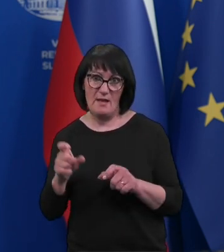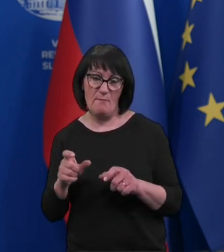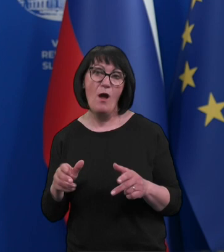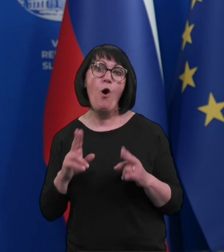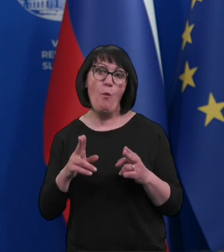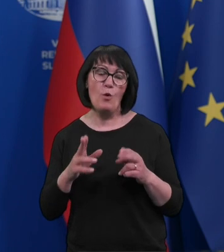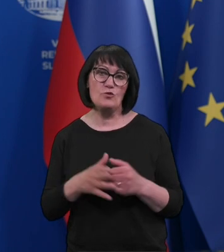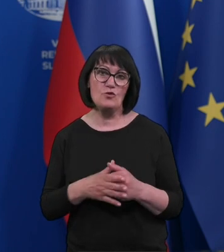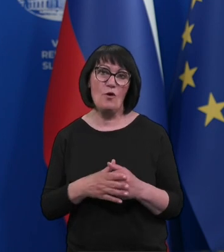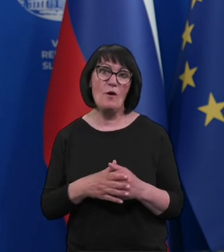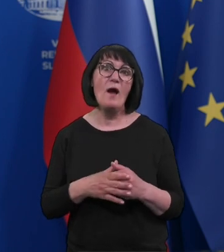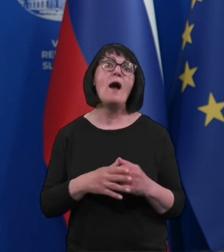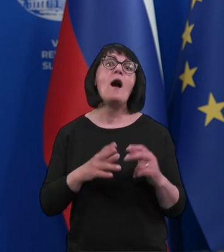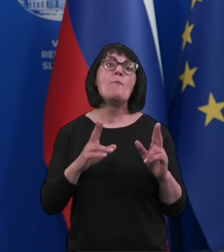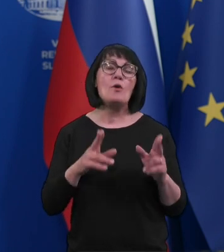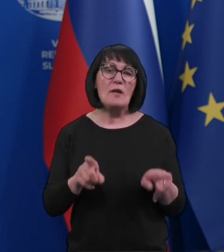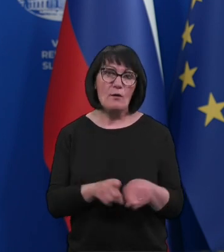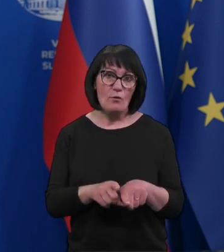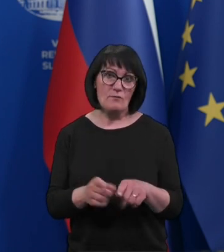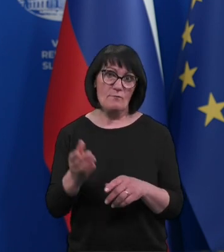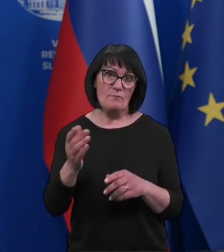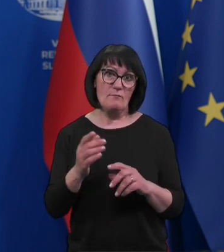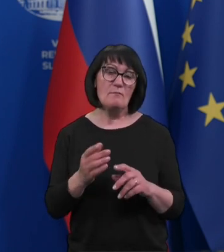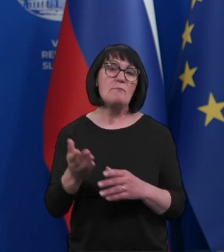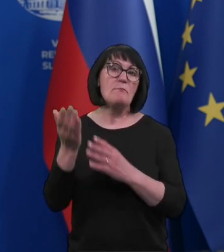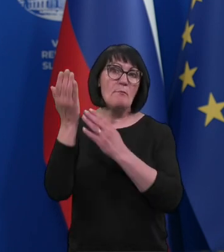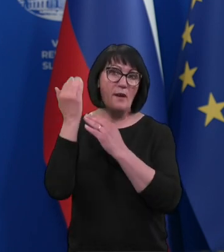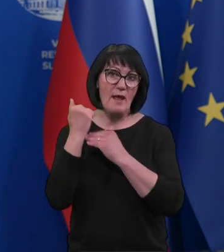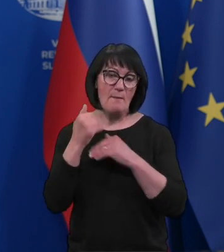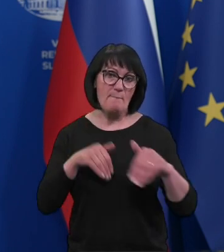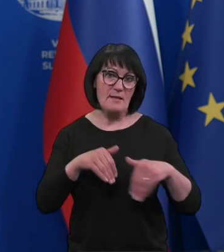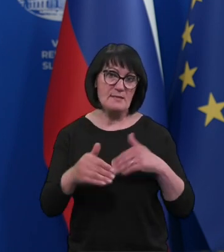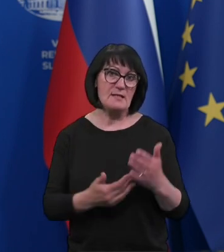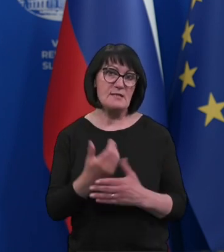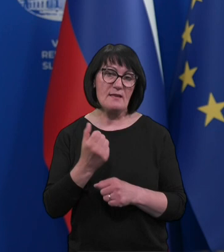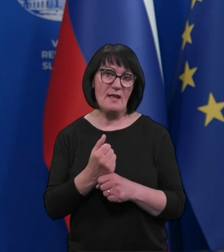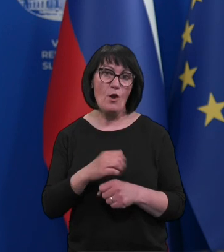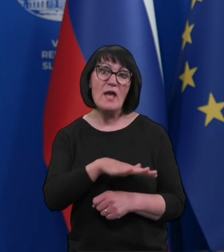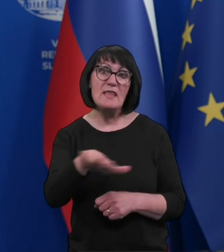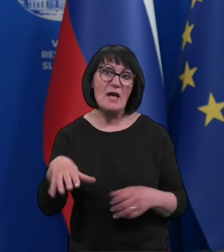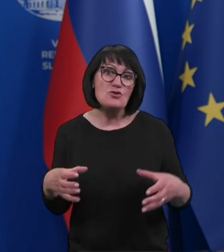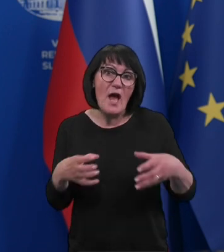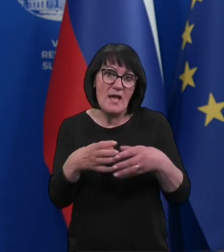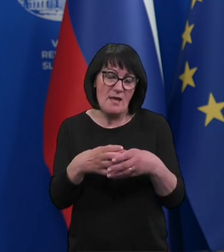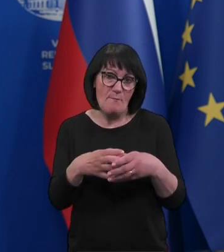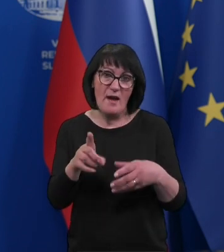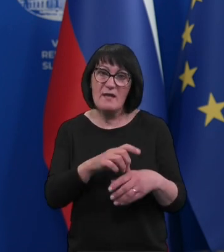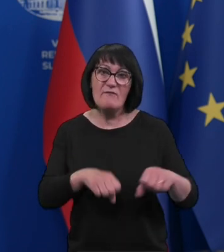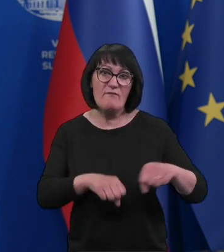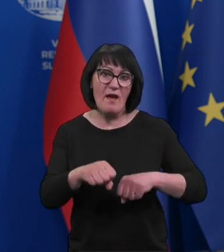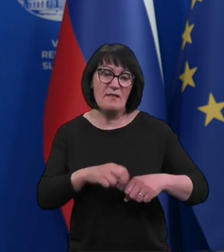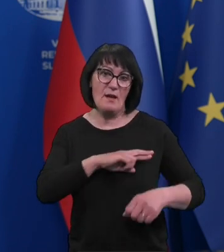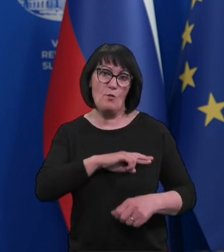omogočijo. Morda bolj kot kdajkoli minister za delo in naša ekipa in vlada Republike Slovenije